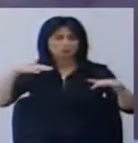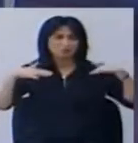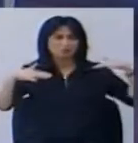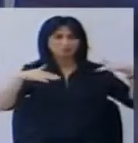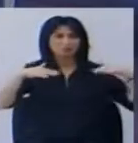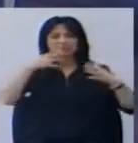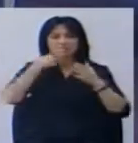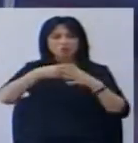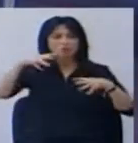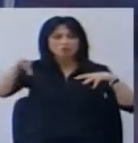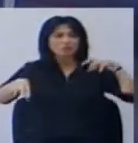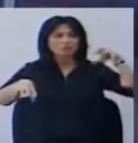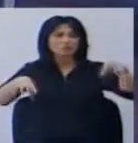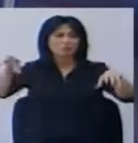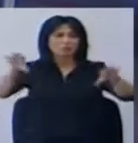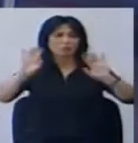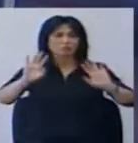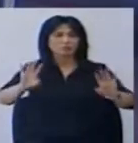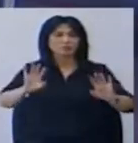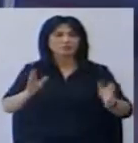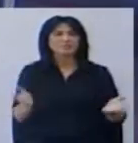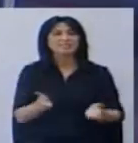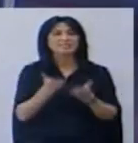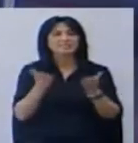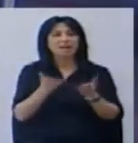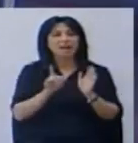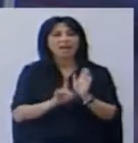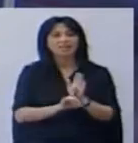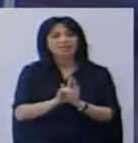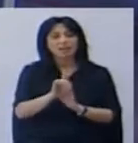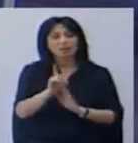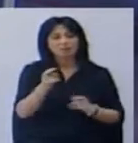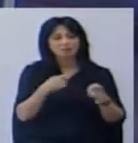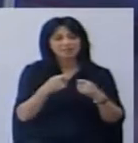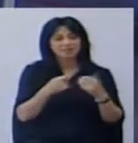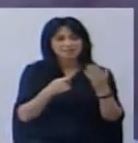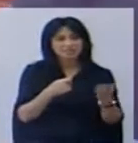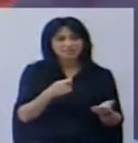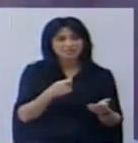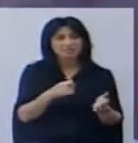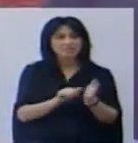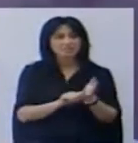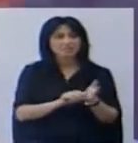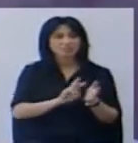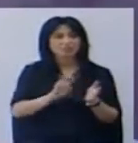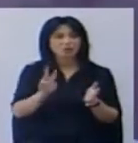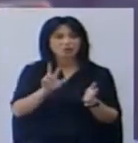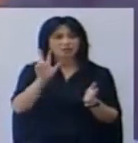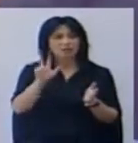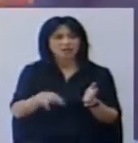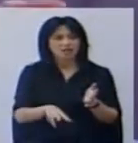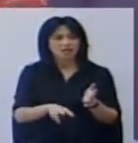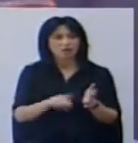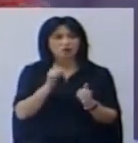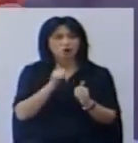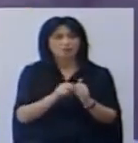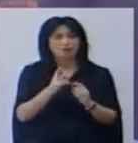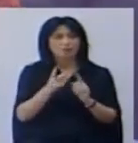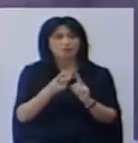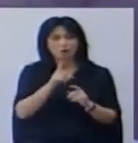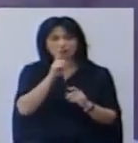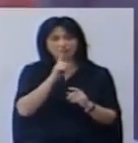ჩვენს პროგრამაში ისიც არის ჩადებული, წახალისება დამწყები ბიზნესმენებისთვის 60 მილიონი ლარი. ყოველ